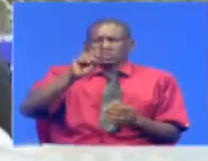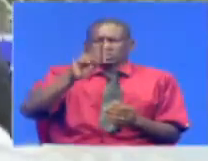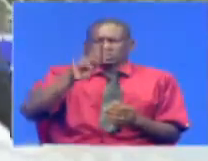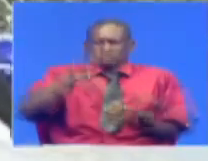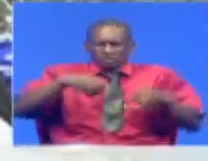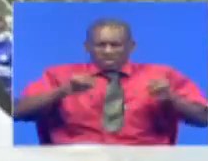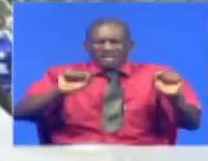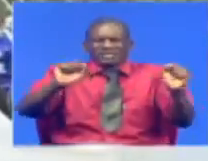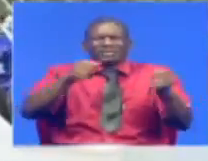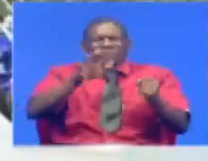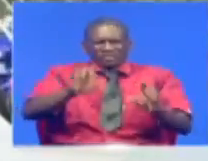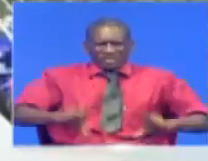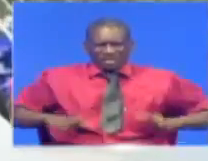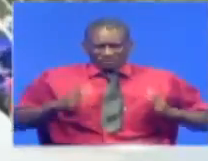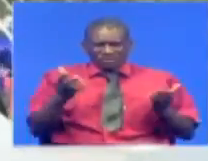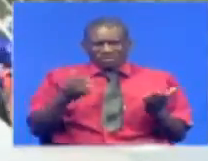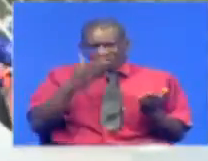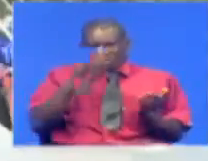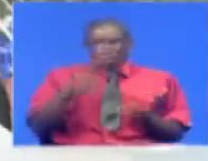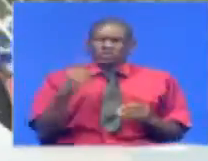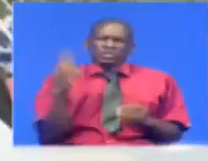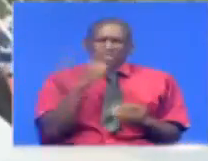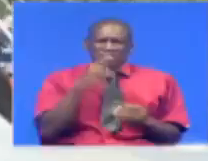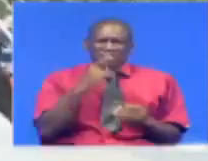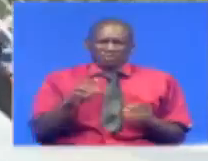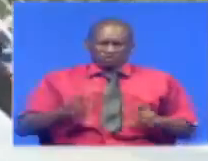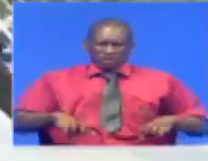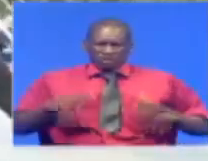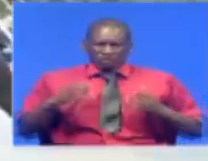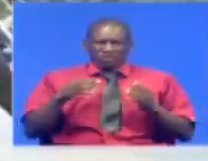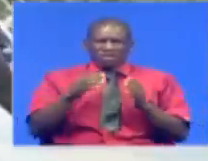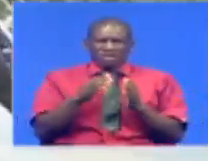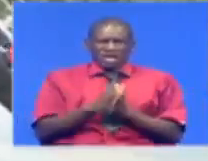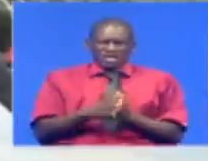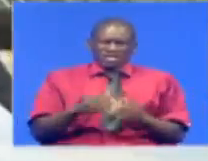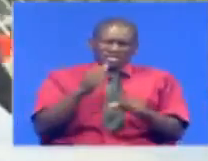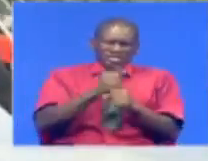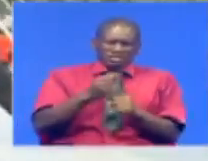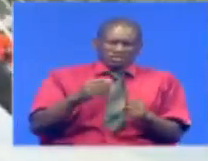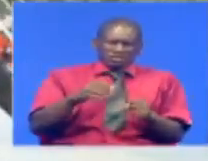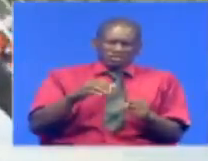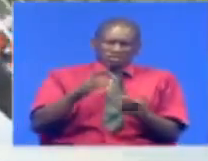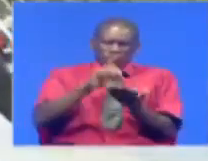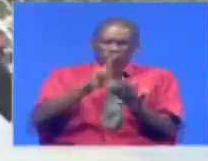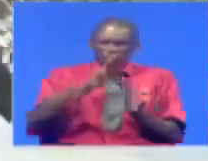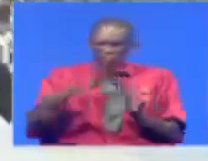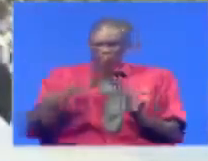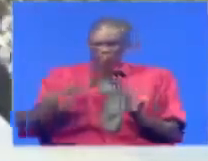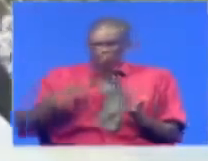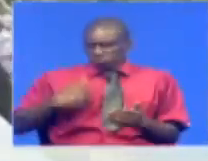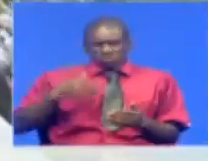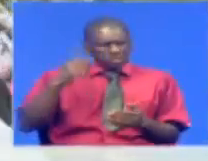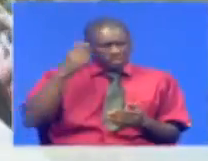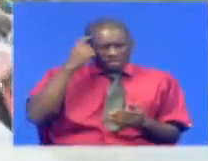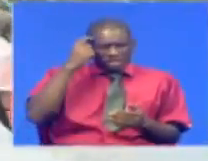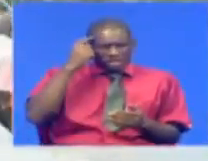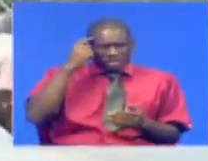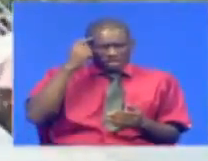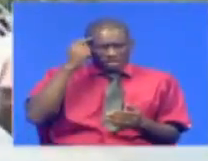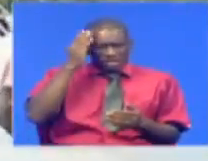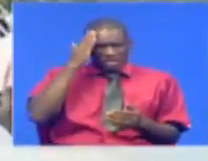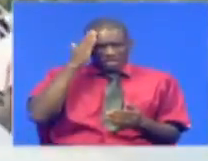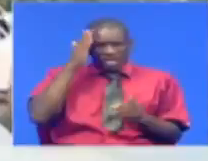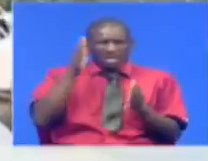yake kwa sababu alikuwa hatarini, na alimpasua kichwa na